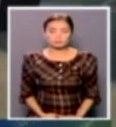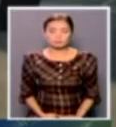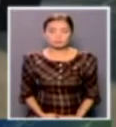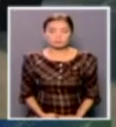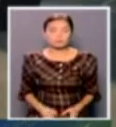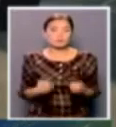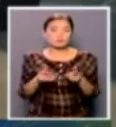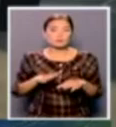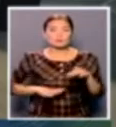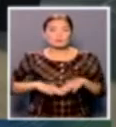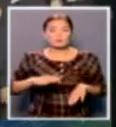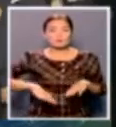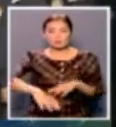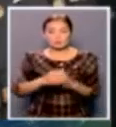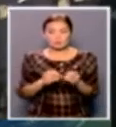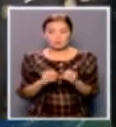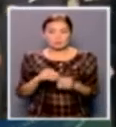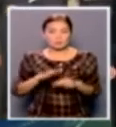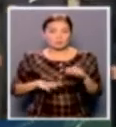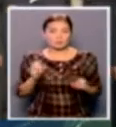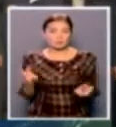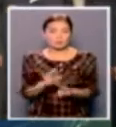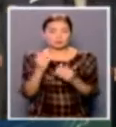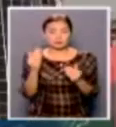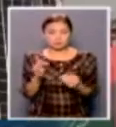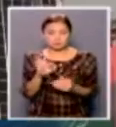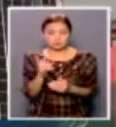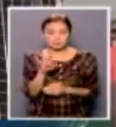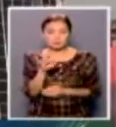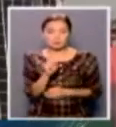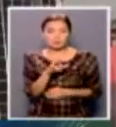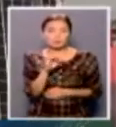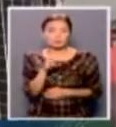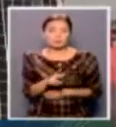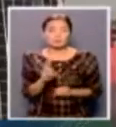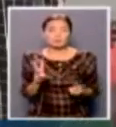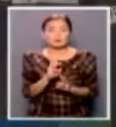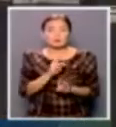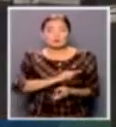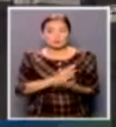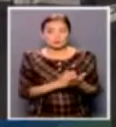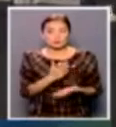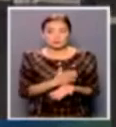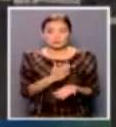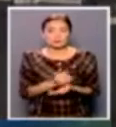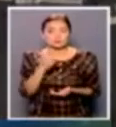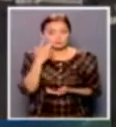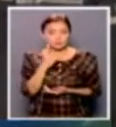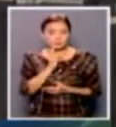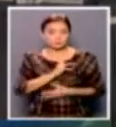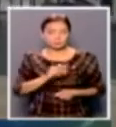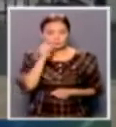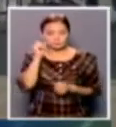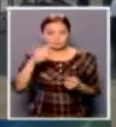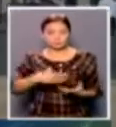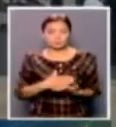самых опасных профессий в мире является профессия пожарного. Сабит Бурашев – сотрудник противопожарной службы, где служат настоящие